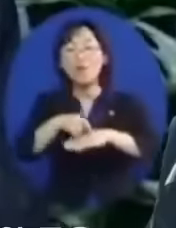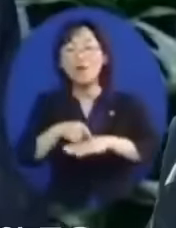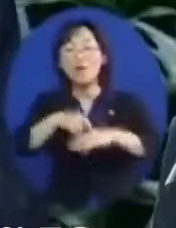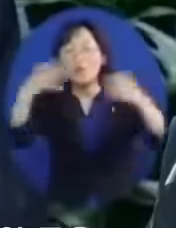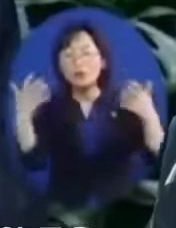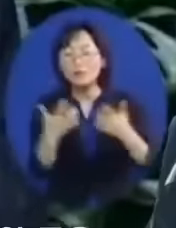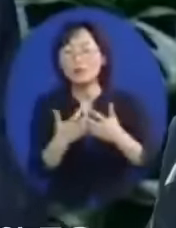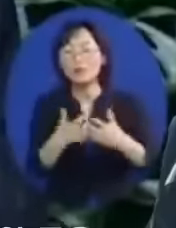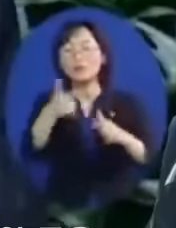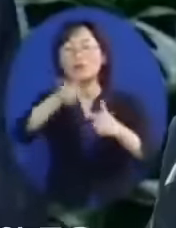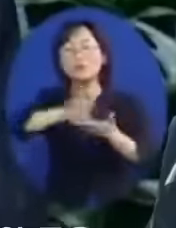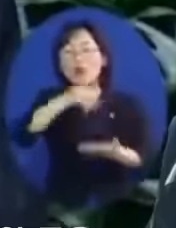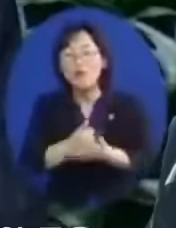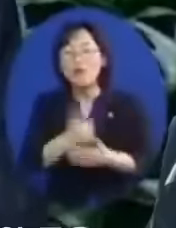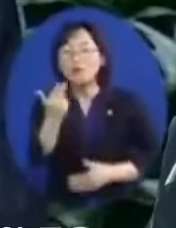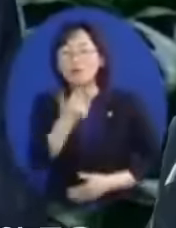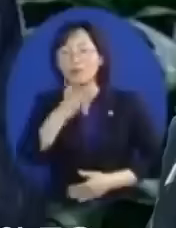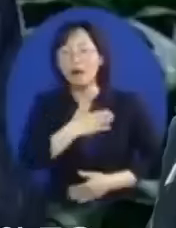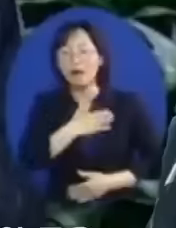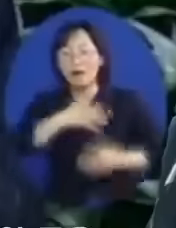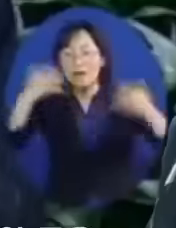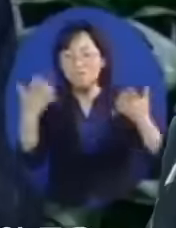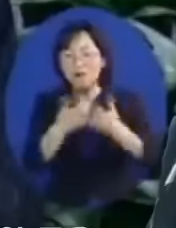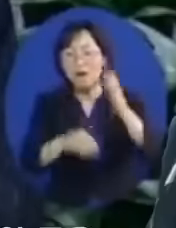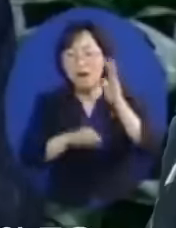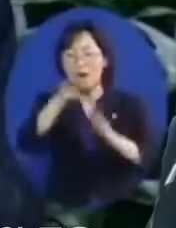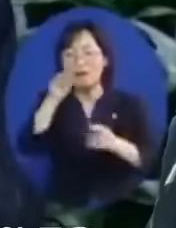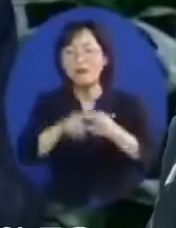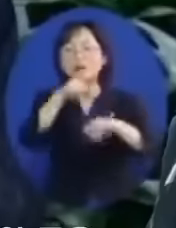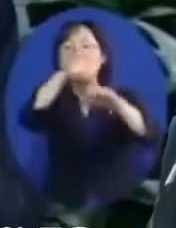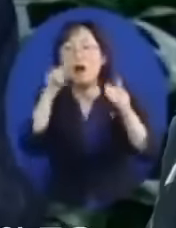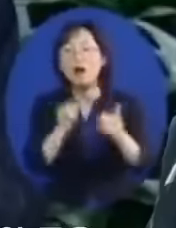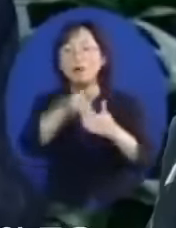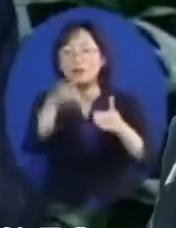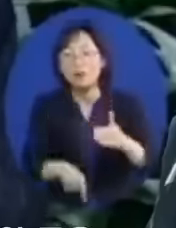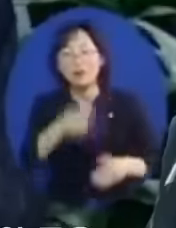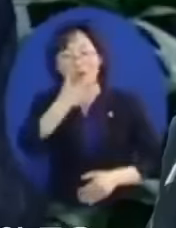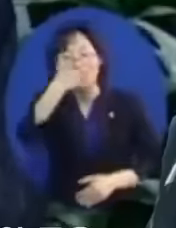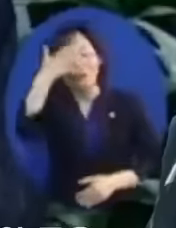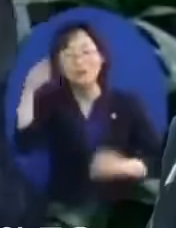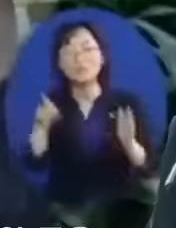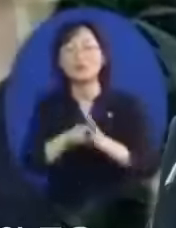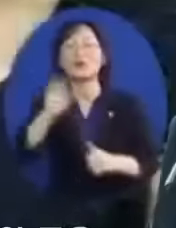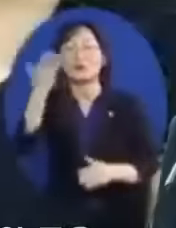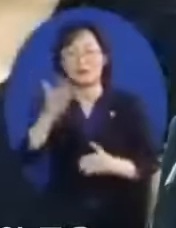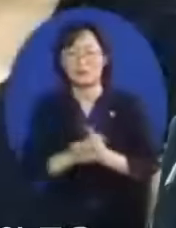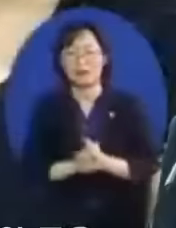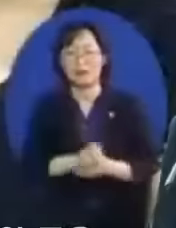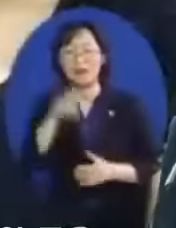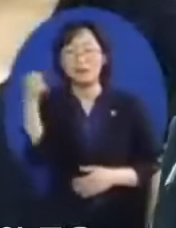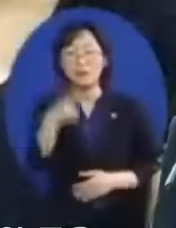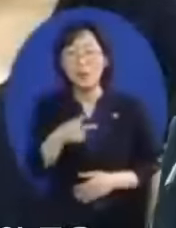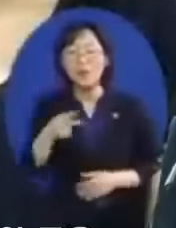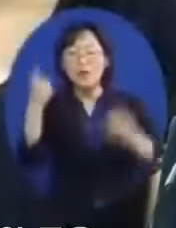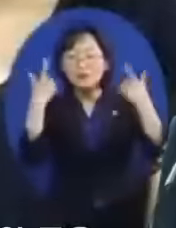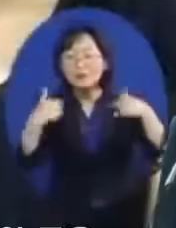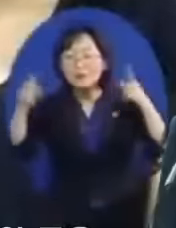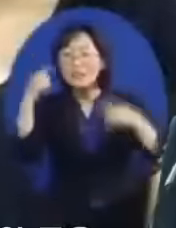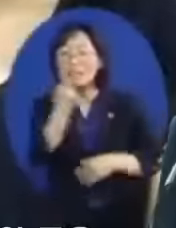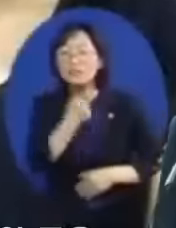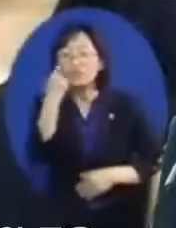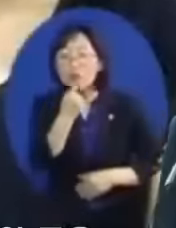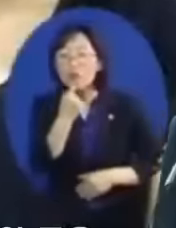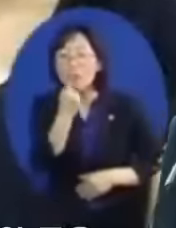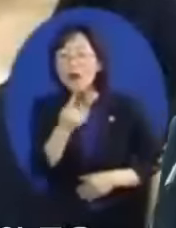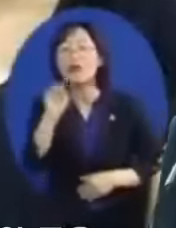넘쳐나서 그리스도의 생명이 나를 채운다는 것을 마음속에 상상하고 믿어야 되는 것입니다. 그리고 늘 입으로 말해야 되는